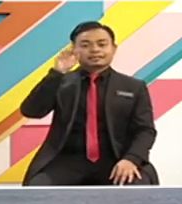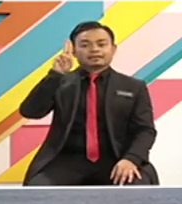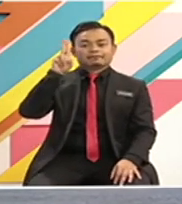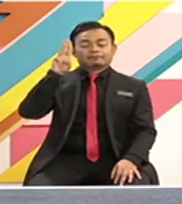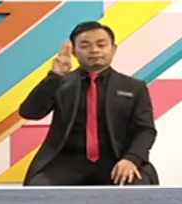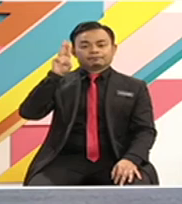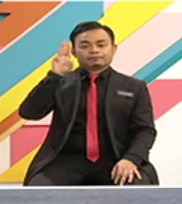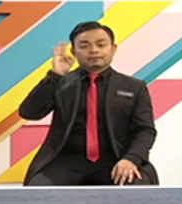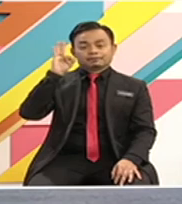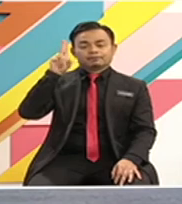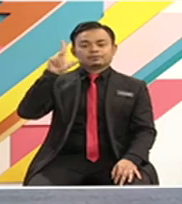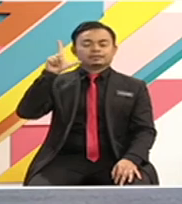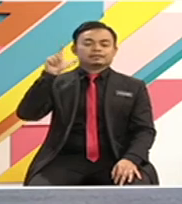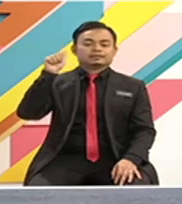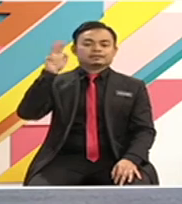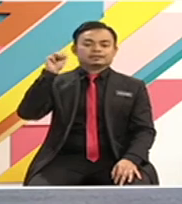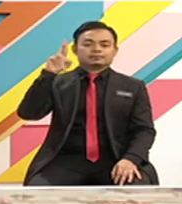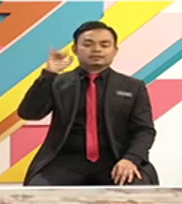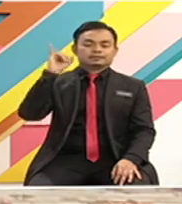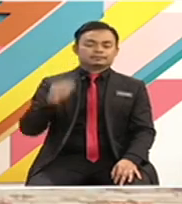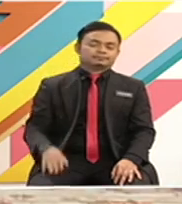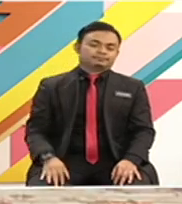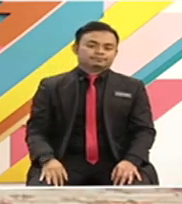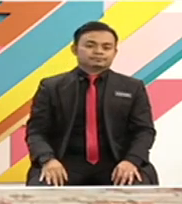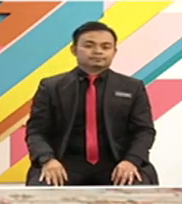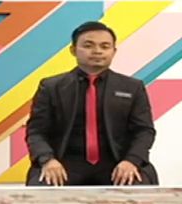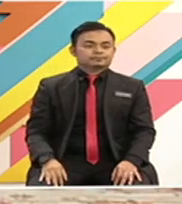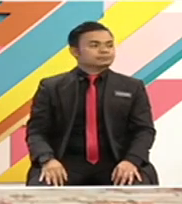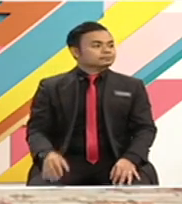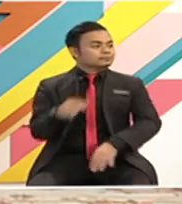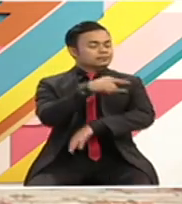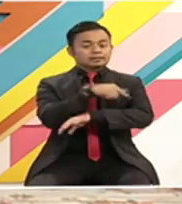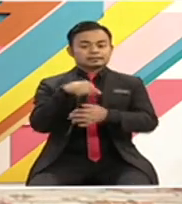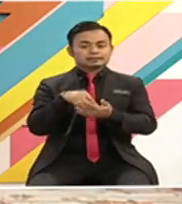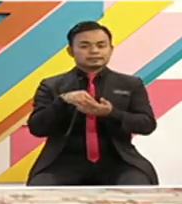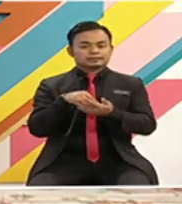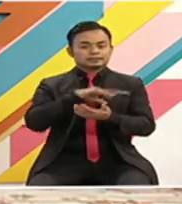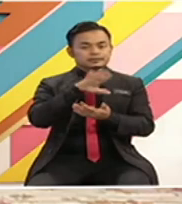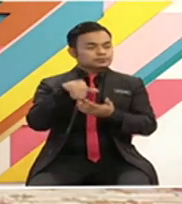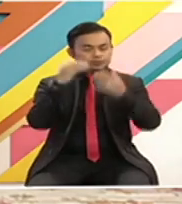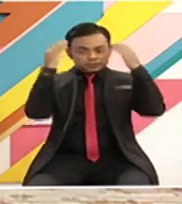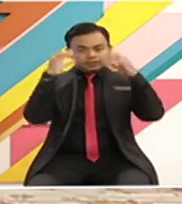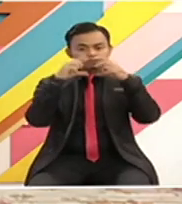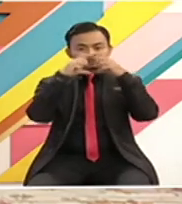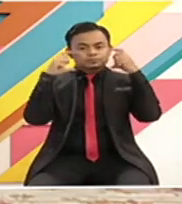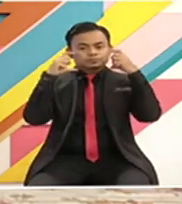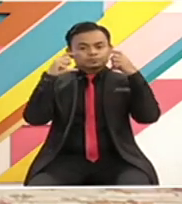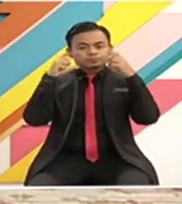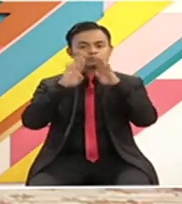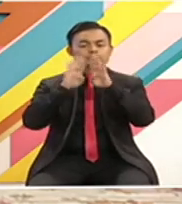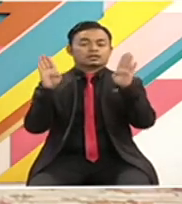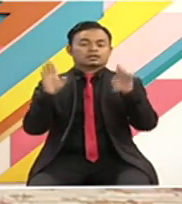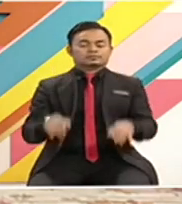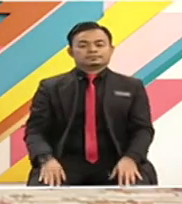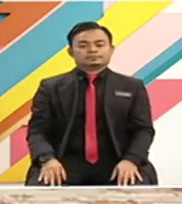kita akan bagi chegou membuka Belitung ke untuk membantu mu berpendidikan khas belajar